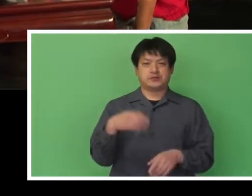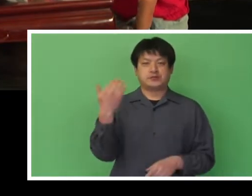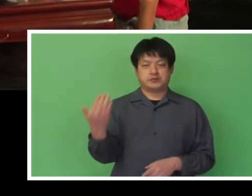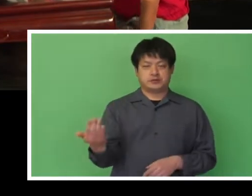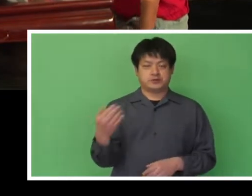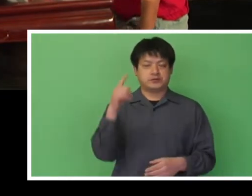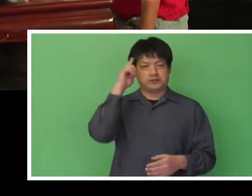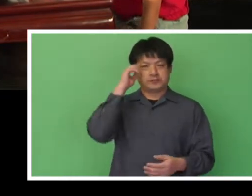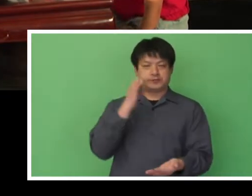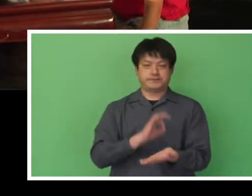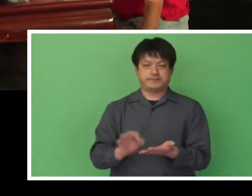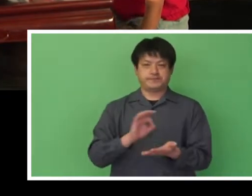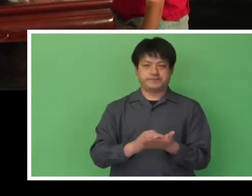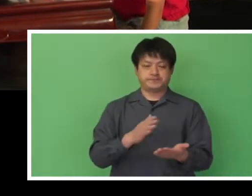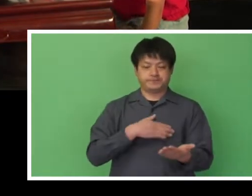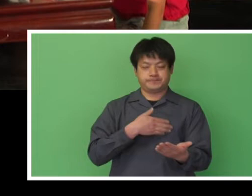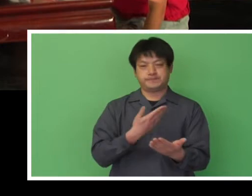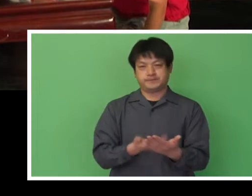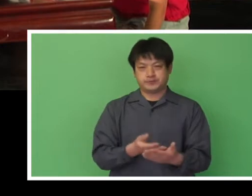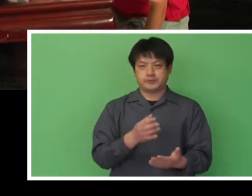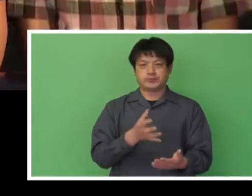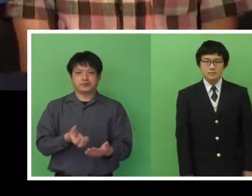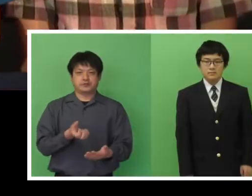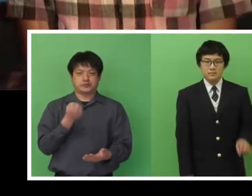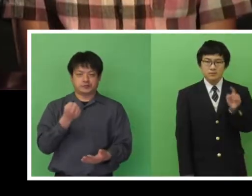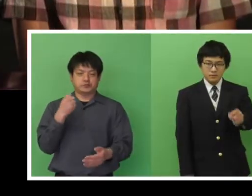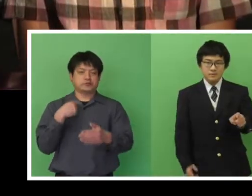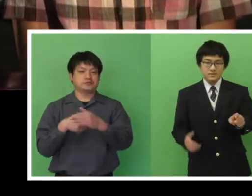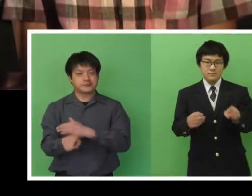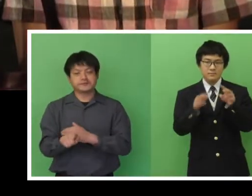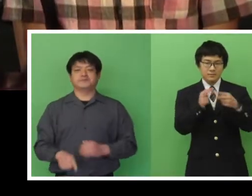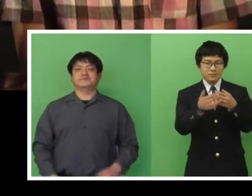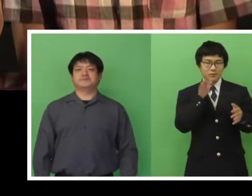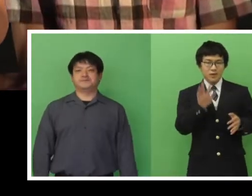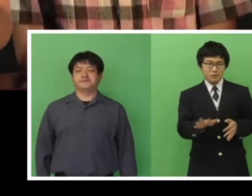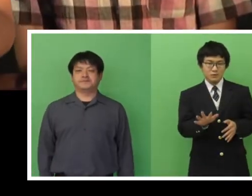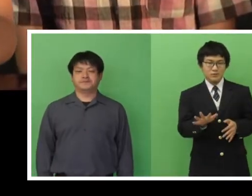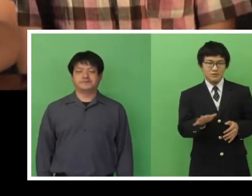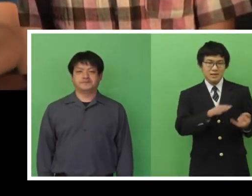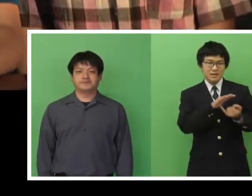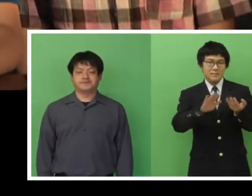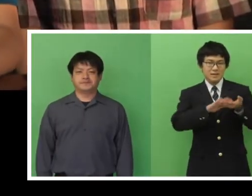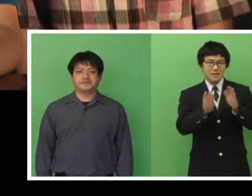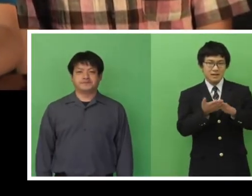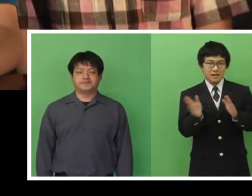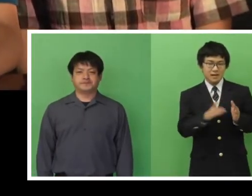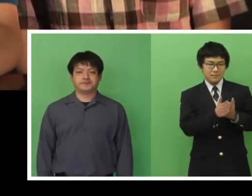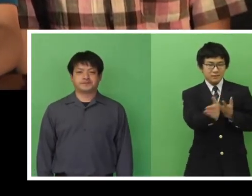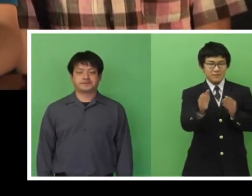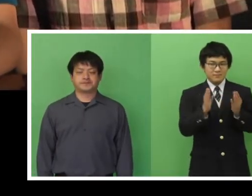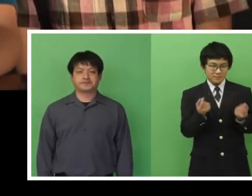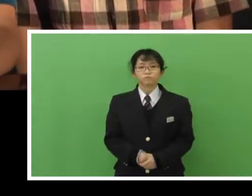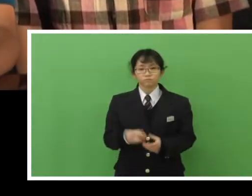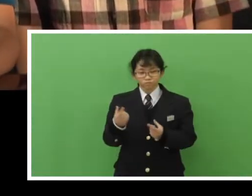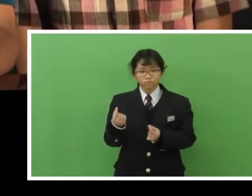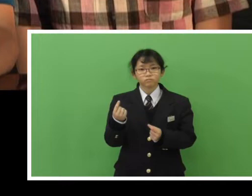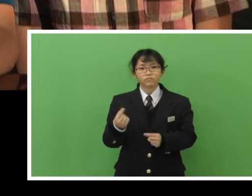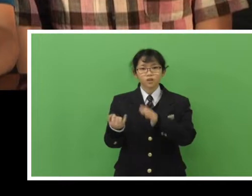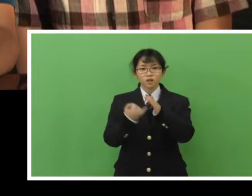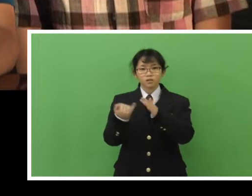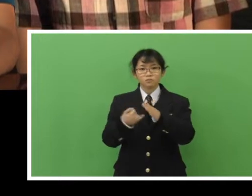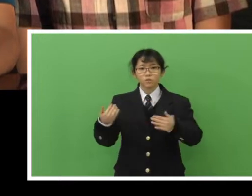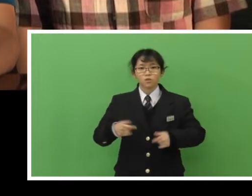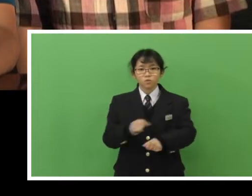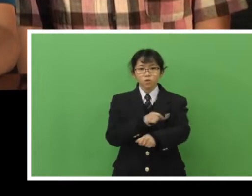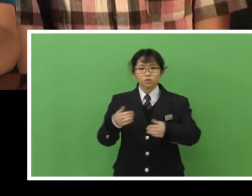思いやる気持ちを持とうというもんなんよ。 これ見たことある。 愛媛県から始まったんでしょ、 うん、愛媛の